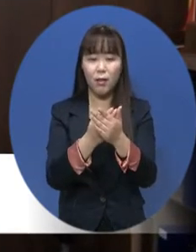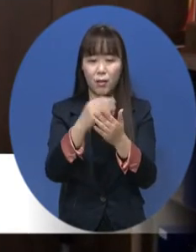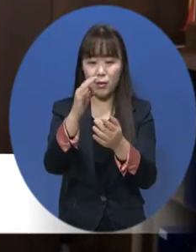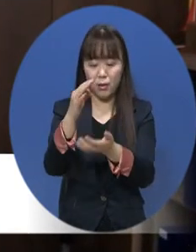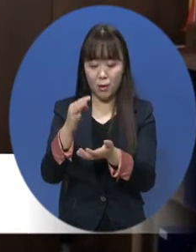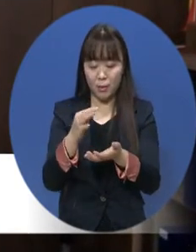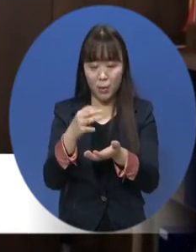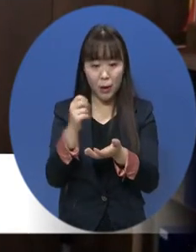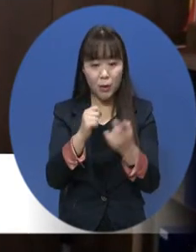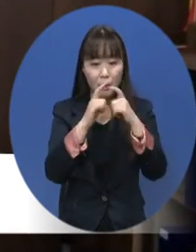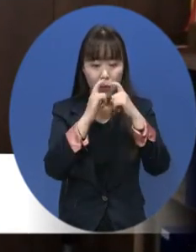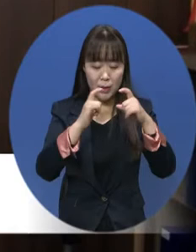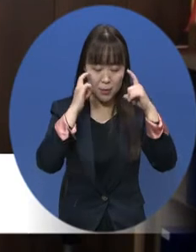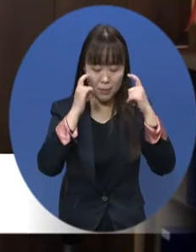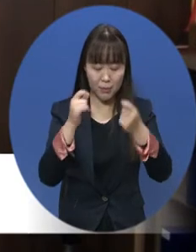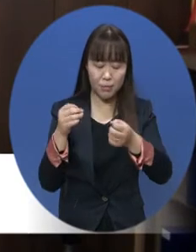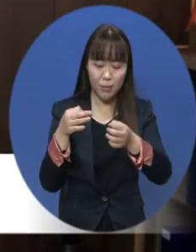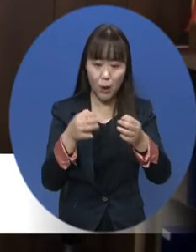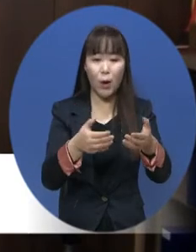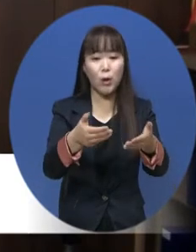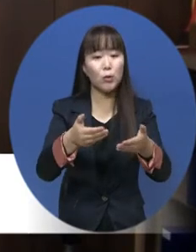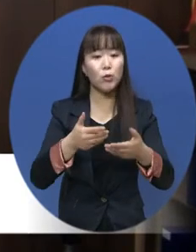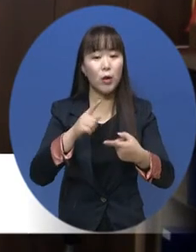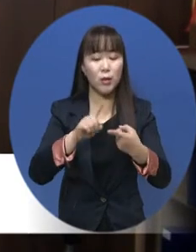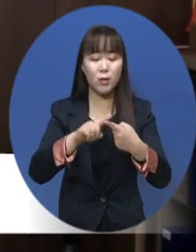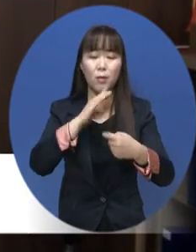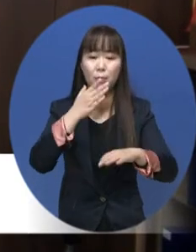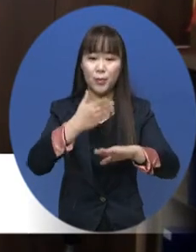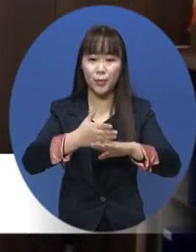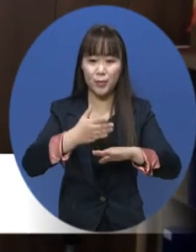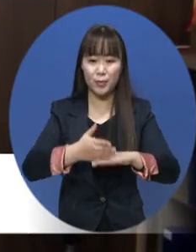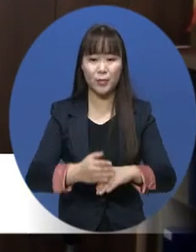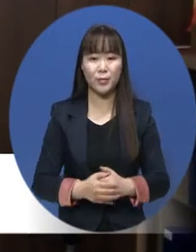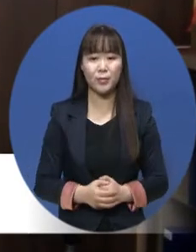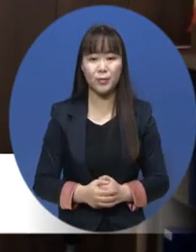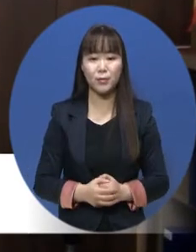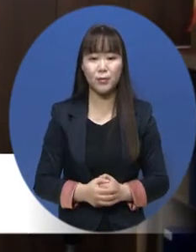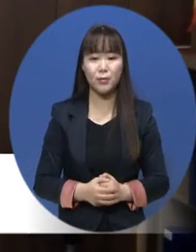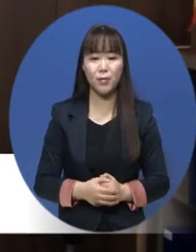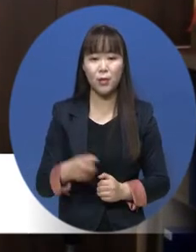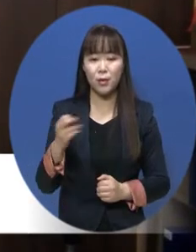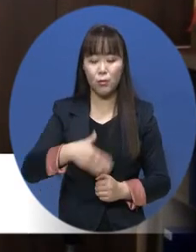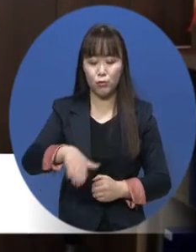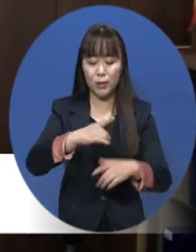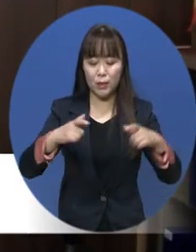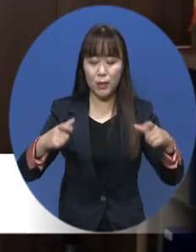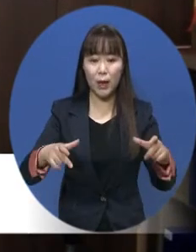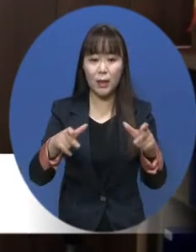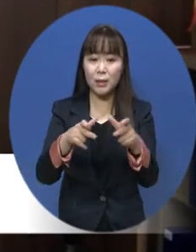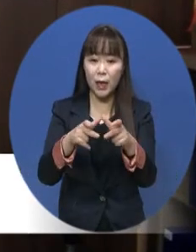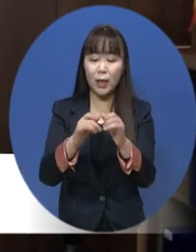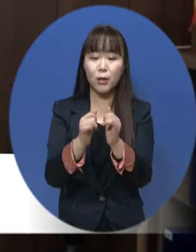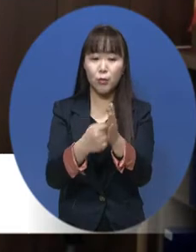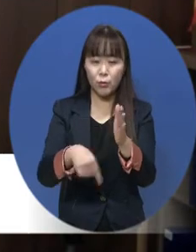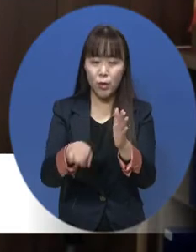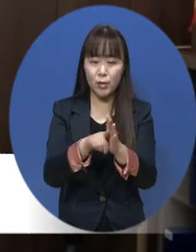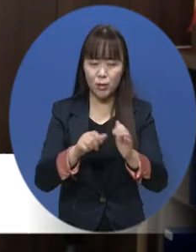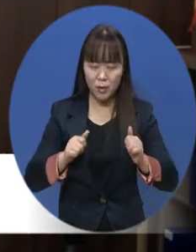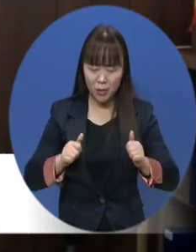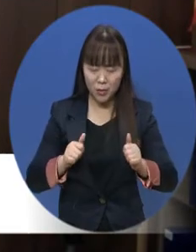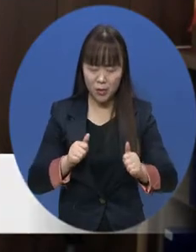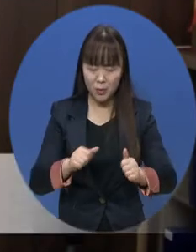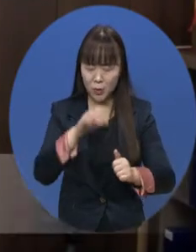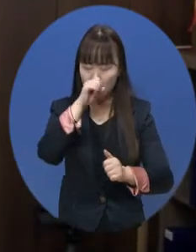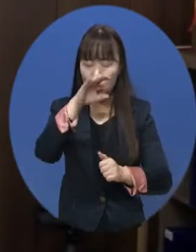기금으로 이렇게 마스크를 기증해 준 것에 대해서 너무나 감사합니다. 또는 우리 지역의 장애인들을 위해서 열심히 좋은